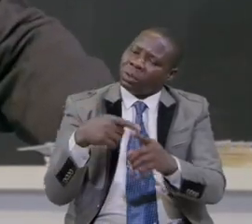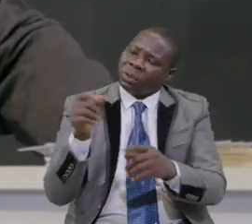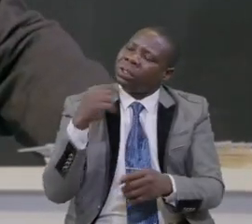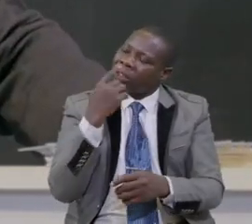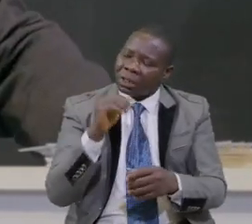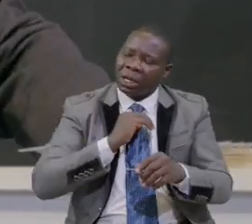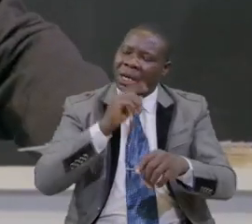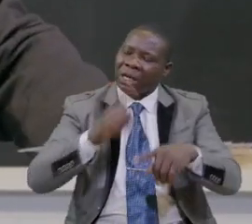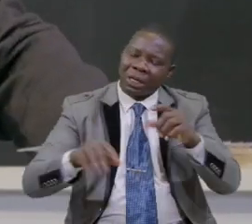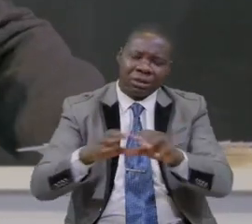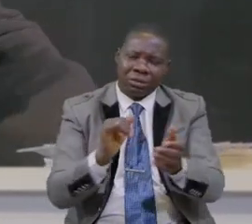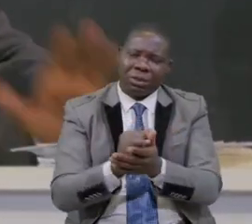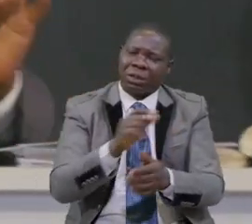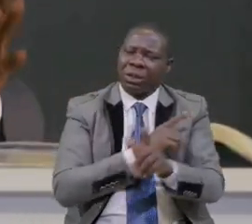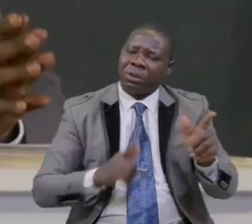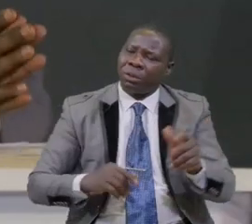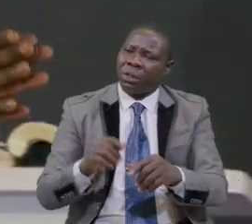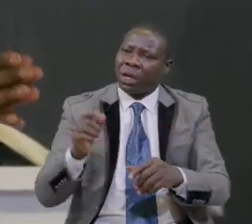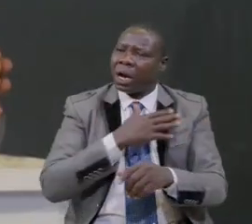pas, je suis un enfant.